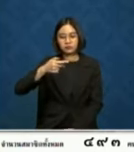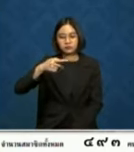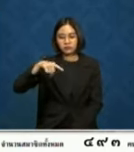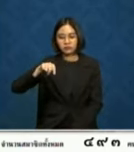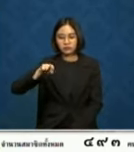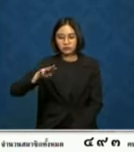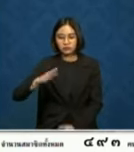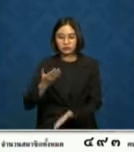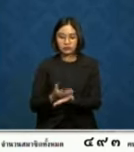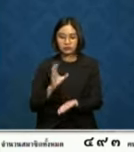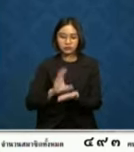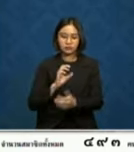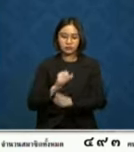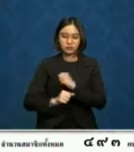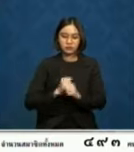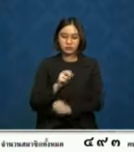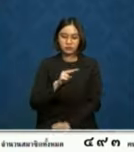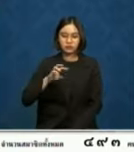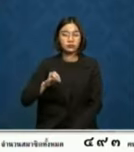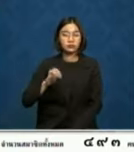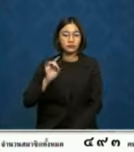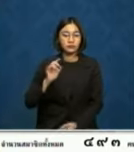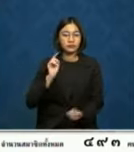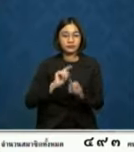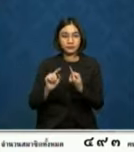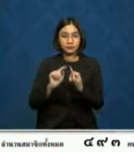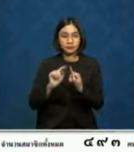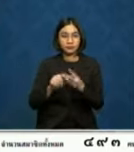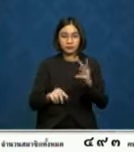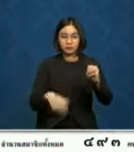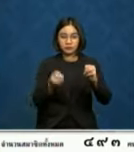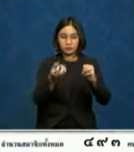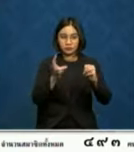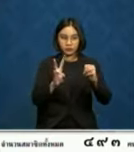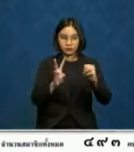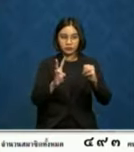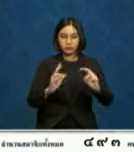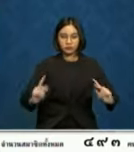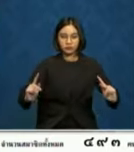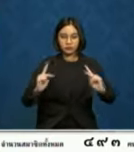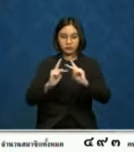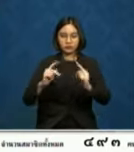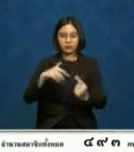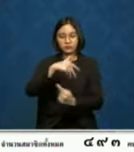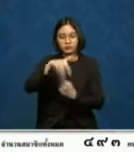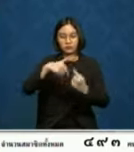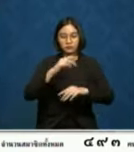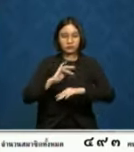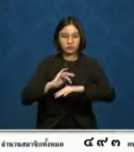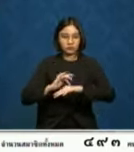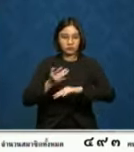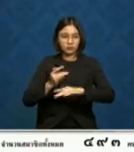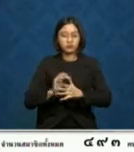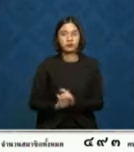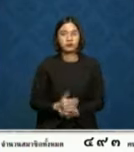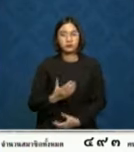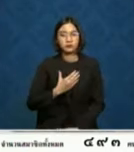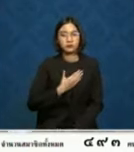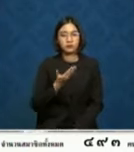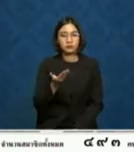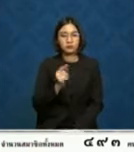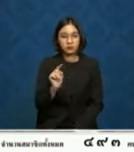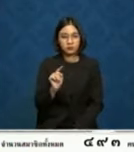ประมาณประจำปี 2568ในส่วนของมาตรา 17ครับกระทรวงทรัพยากรธรรมชาติและสิ่งแวดล้อมโดยผมจะ